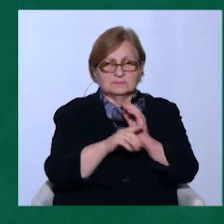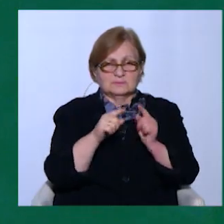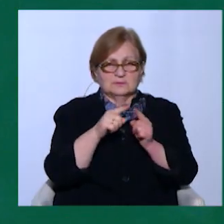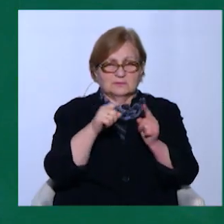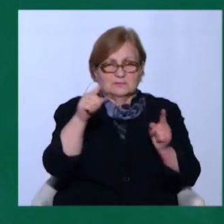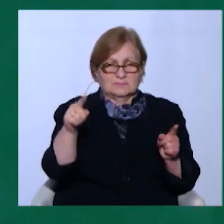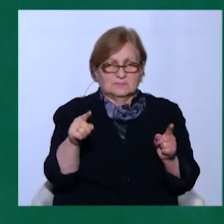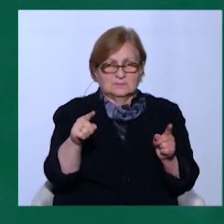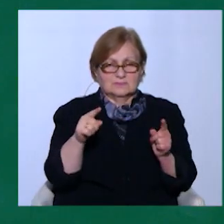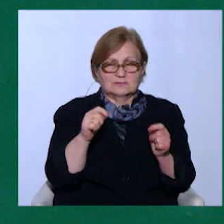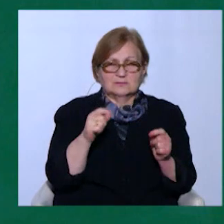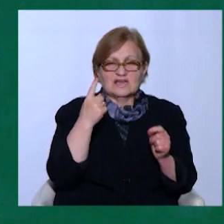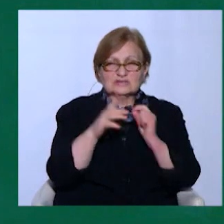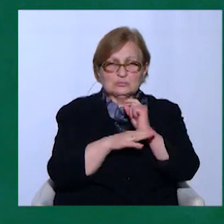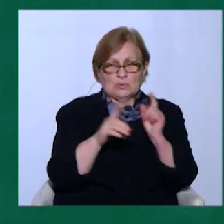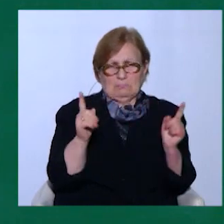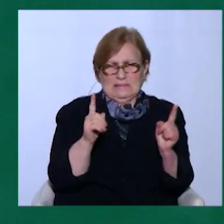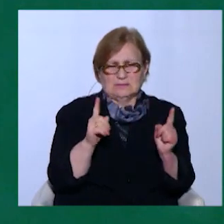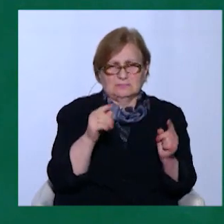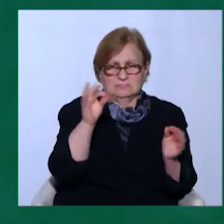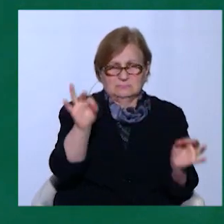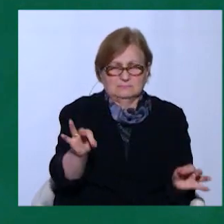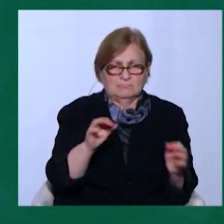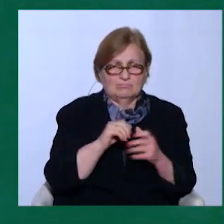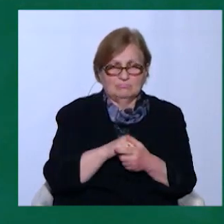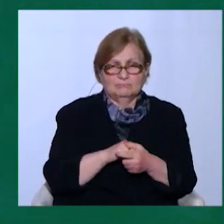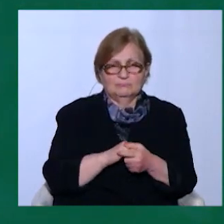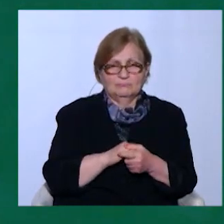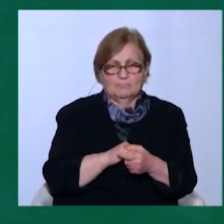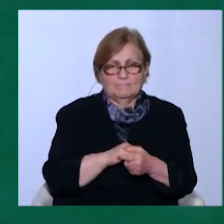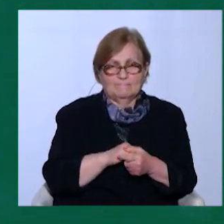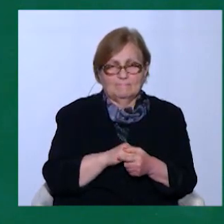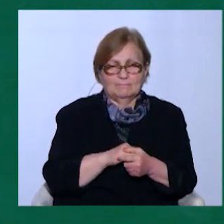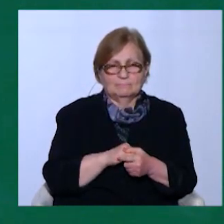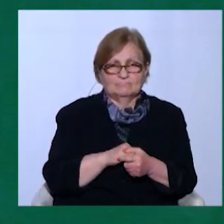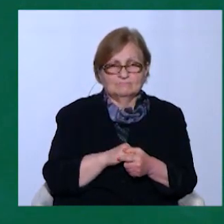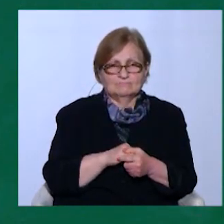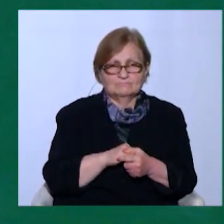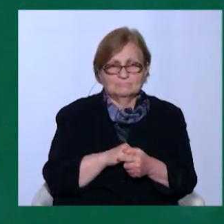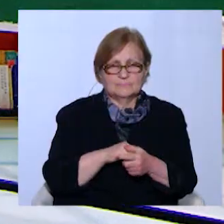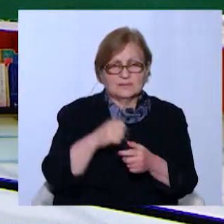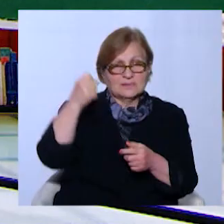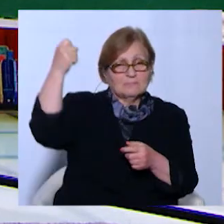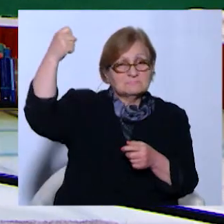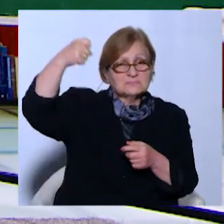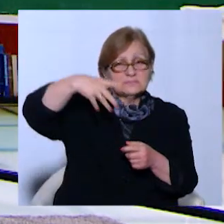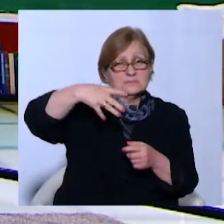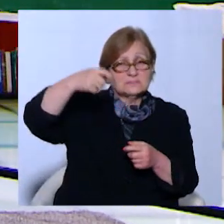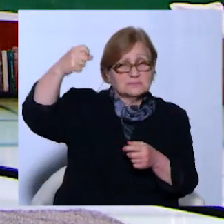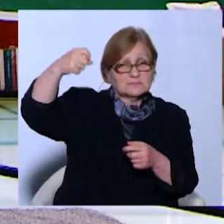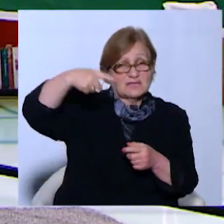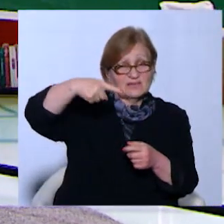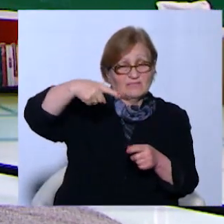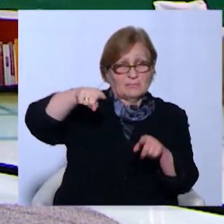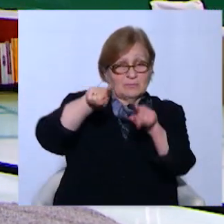მათი საზომი ერთეული და ეს 1 ერთეულის სიგრძის მონაკვეთი. ასე ჯოხი და სხივები, მზის სხივები ხო